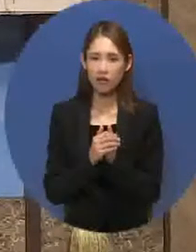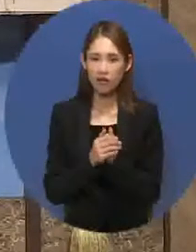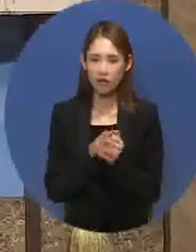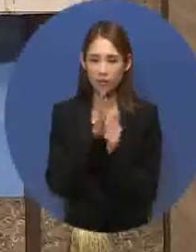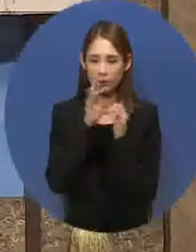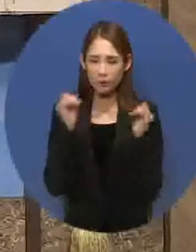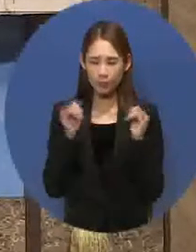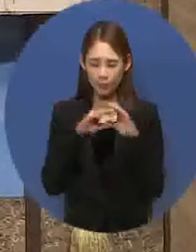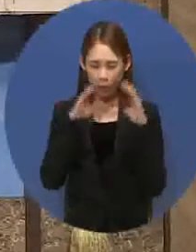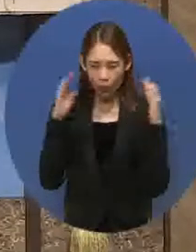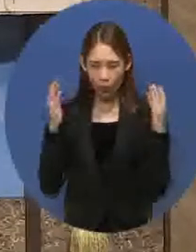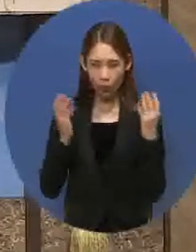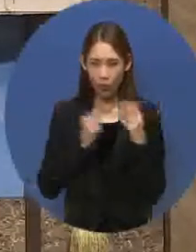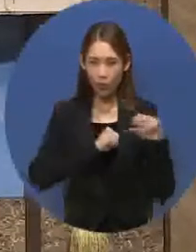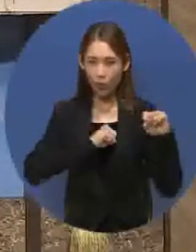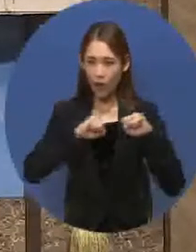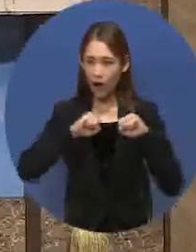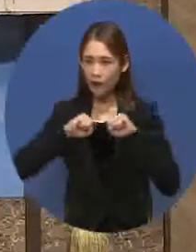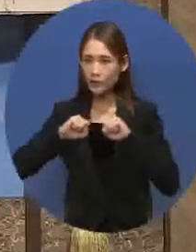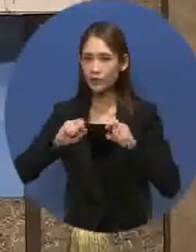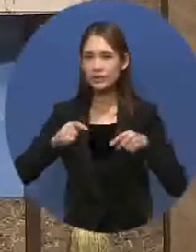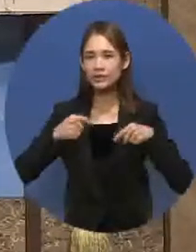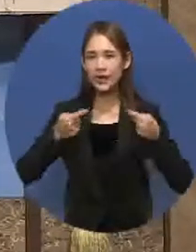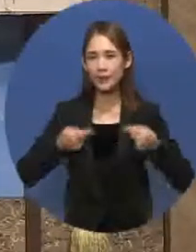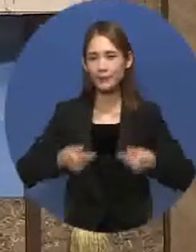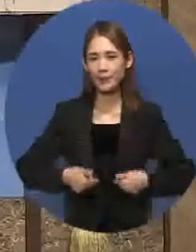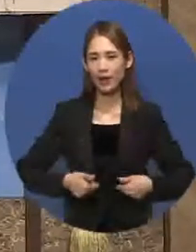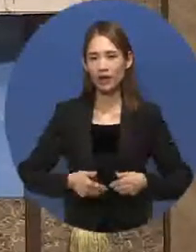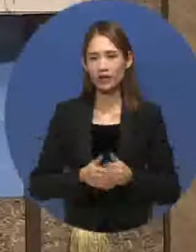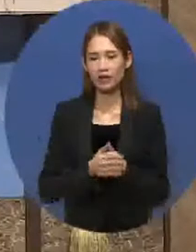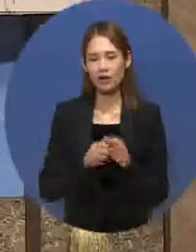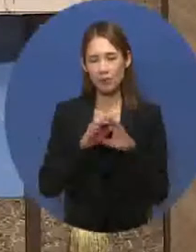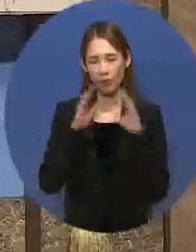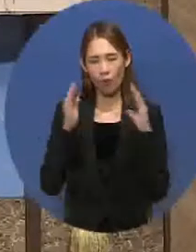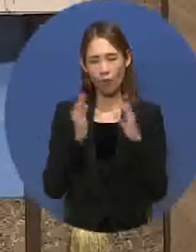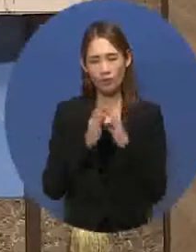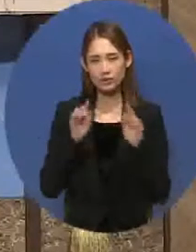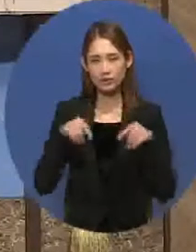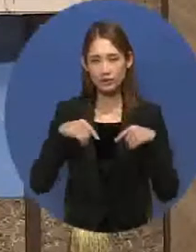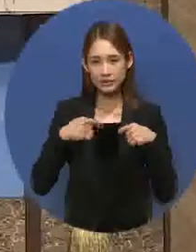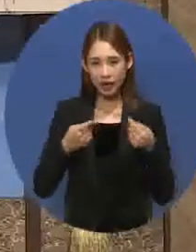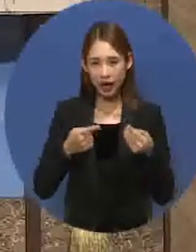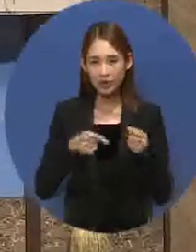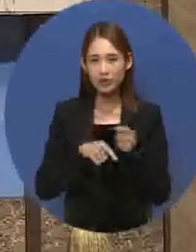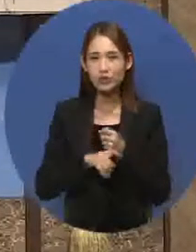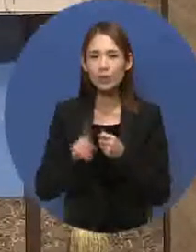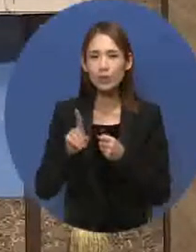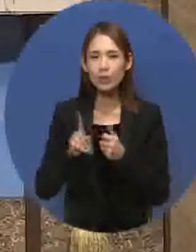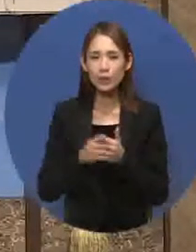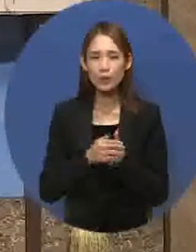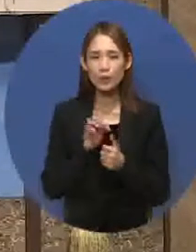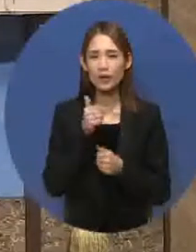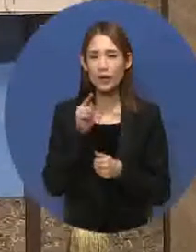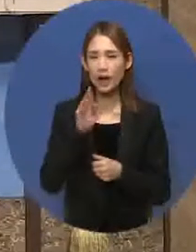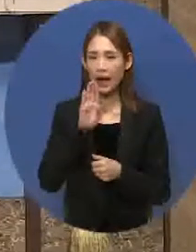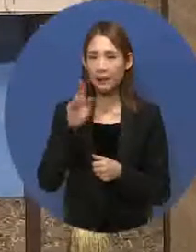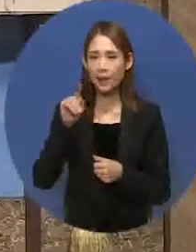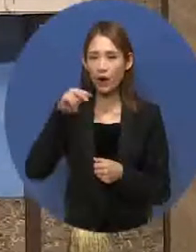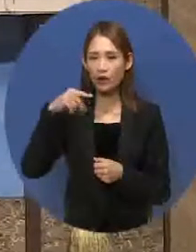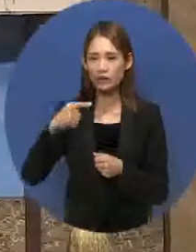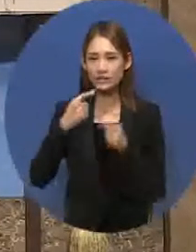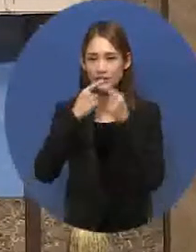노인 활동에 참여를 해야 되는데 네. 모두가 참여를 해야 되는 이유는 하버드